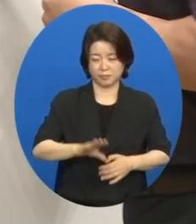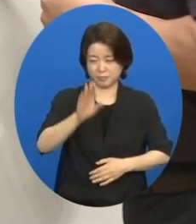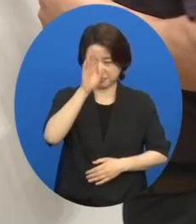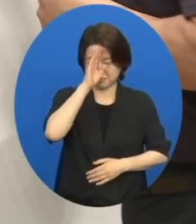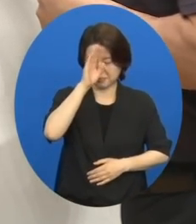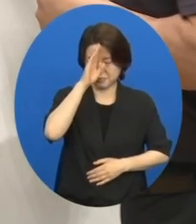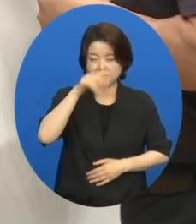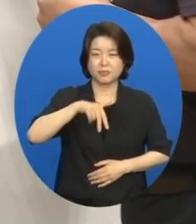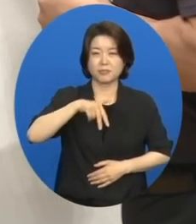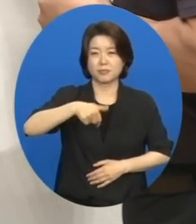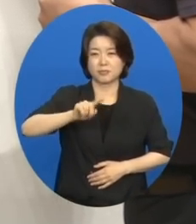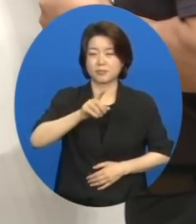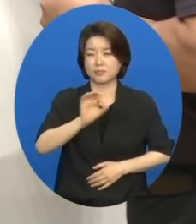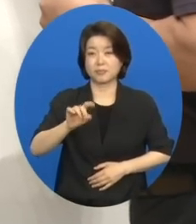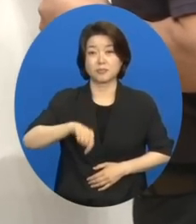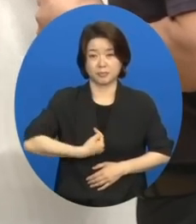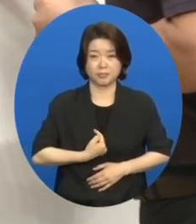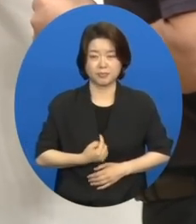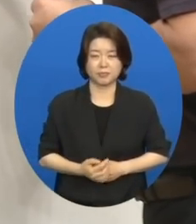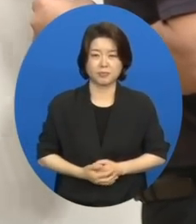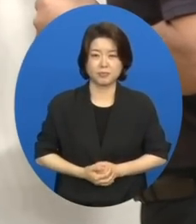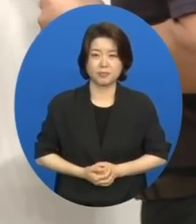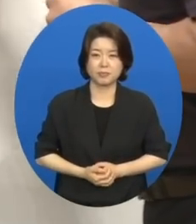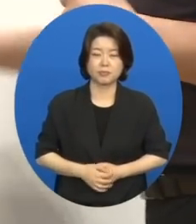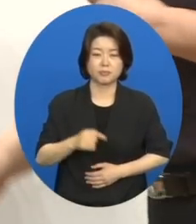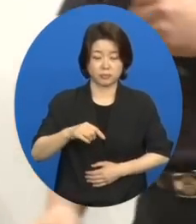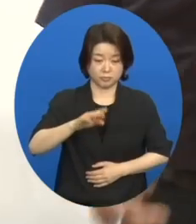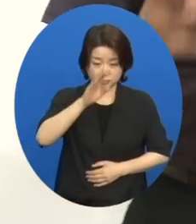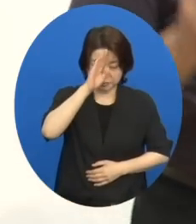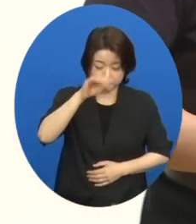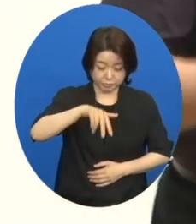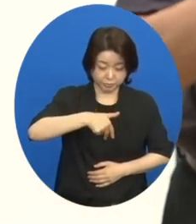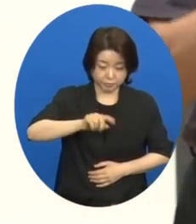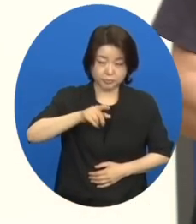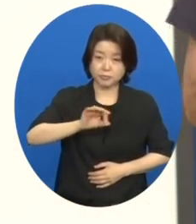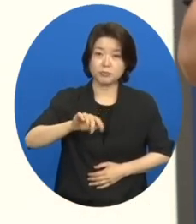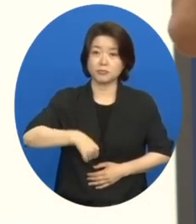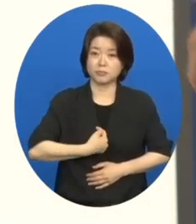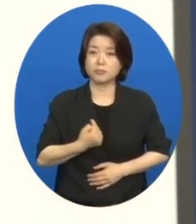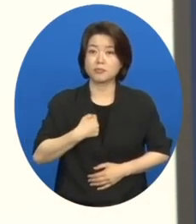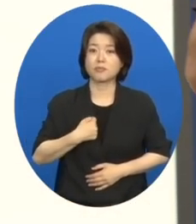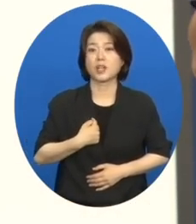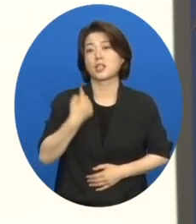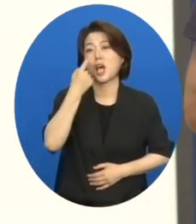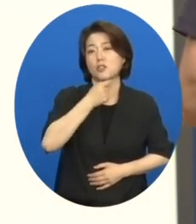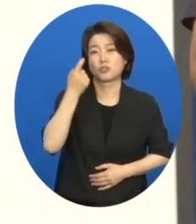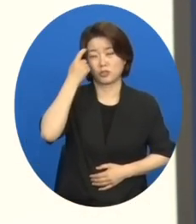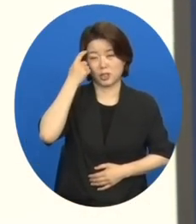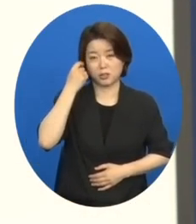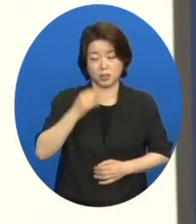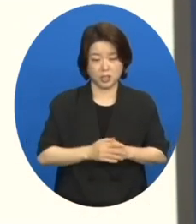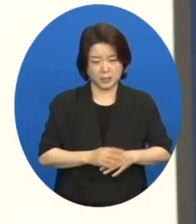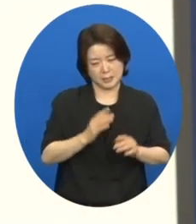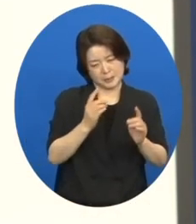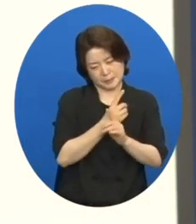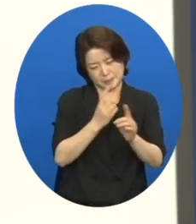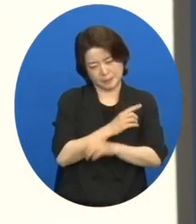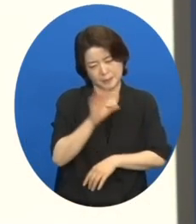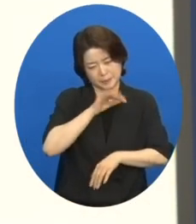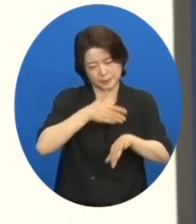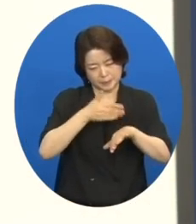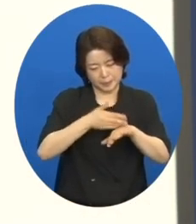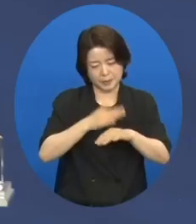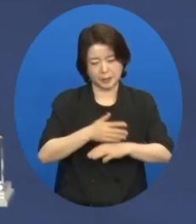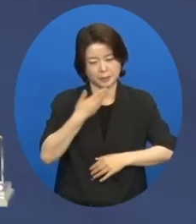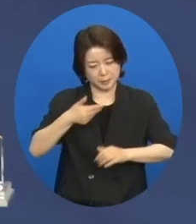자라고 저는 그렇게 표현을 했습니다. 이게 난 줄 알았어요. 이걸 갈고 닦고 훈련하고 치유하고 먹이고